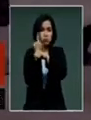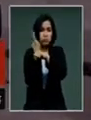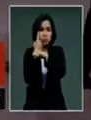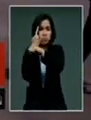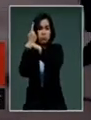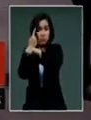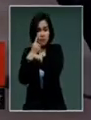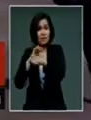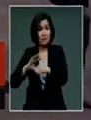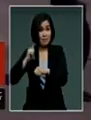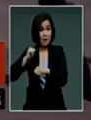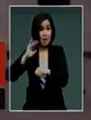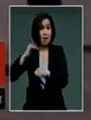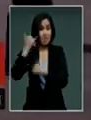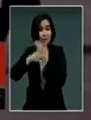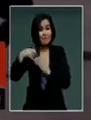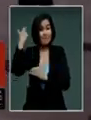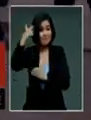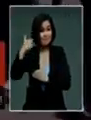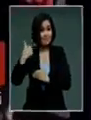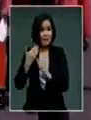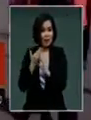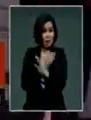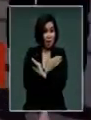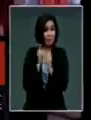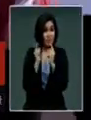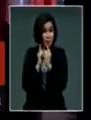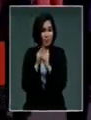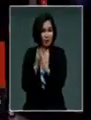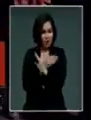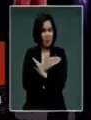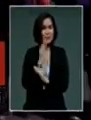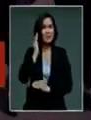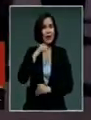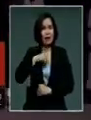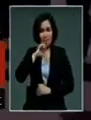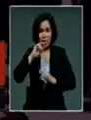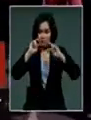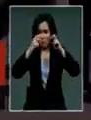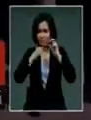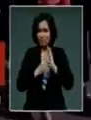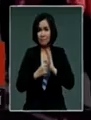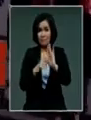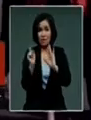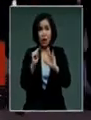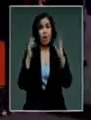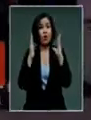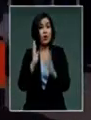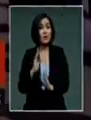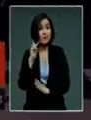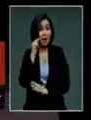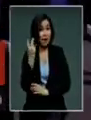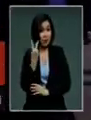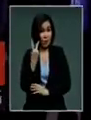ยก่อนหน้าที่ทั้งคู่จะพบกันเนี่ยนะครับนายจอห์นสันเนี่ยระบุว่าเขาจะยกประเด็นเรื่องผู้สื่อข่าวรอยเตอร์2คนถูก